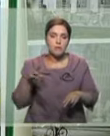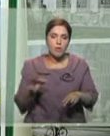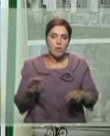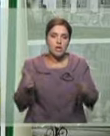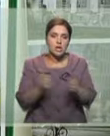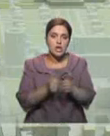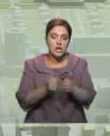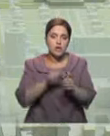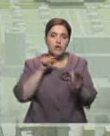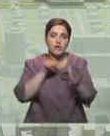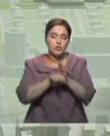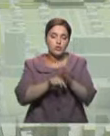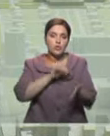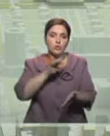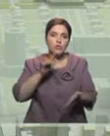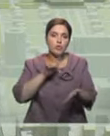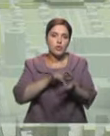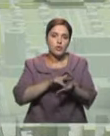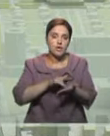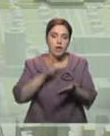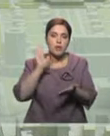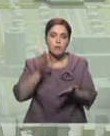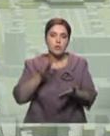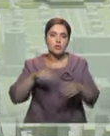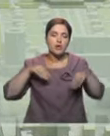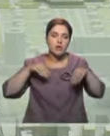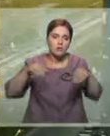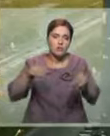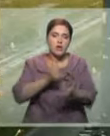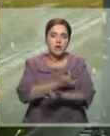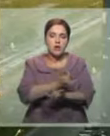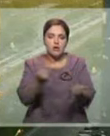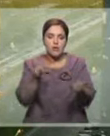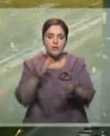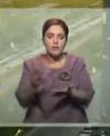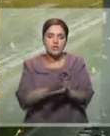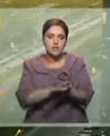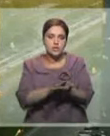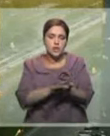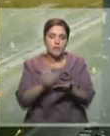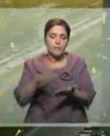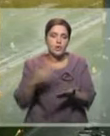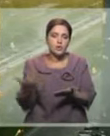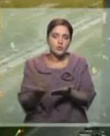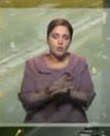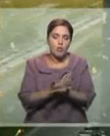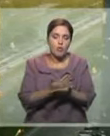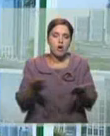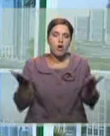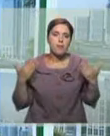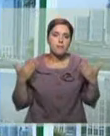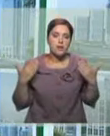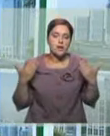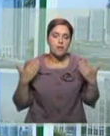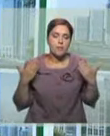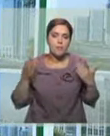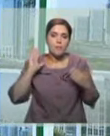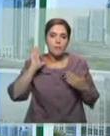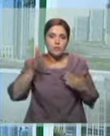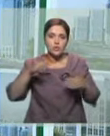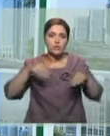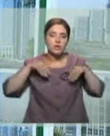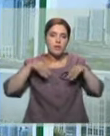внутри города, благоустройство водно-зеленого бульвара по новому подходу, новые парки, самый главный из них ботанический